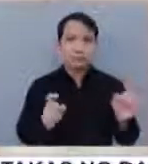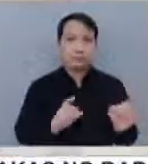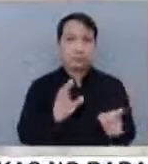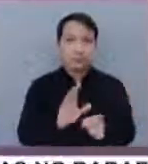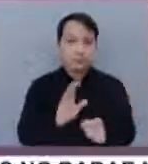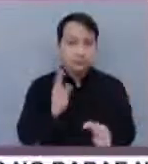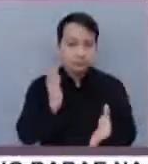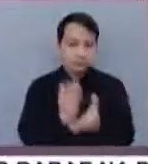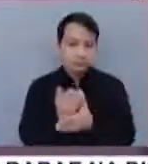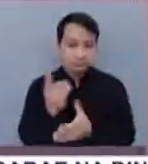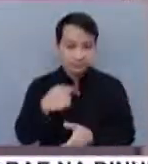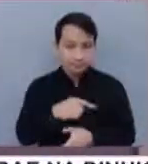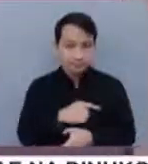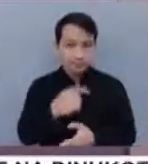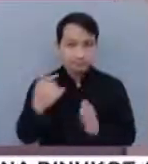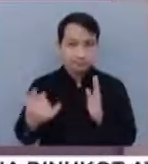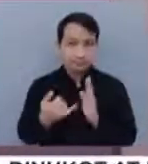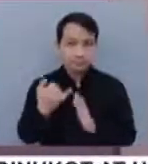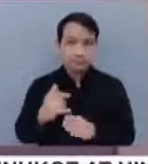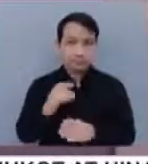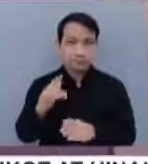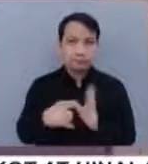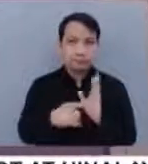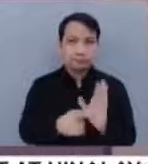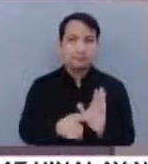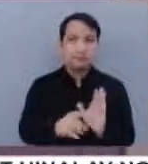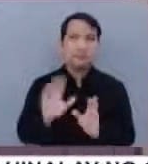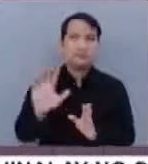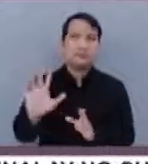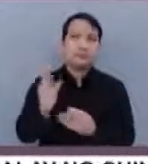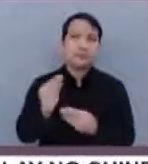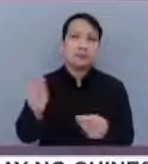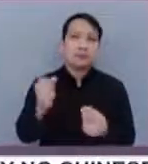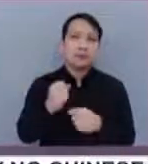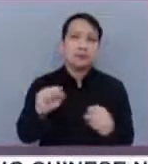sa journaling, makasisiguro ka na ligtas mula sa